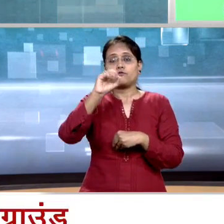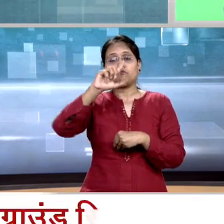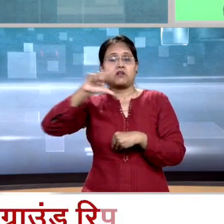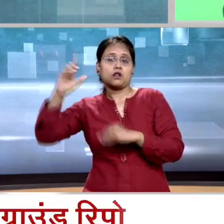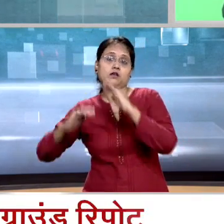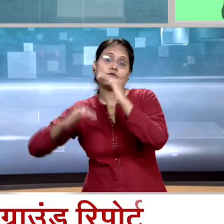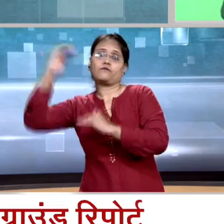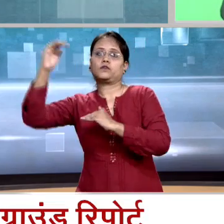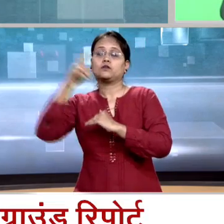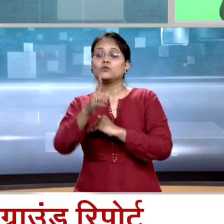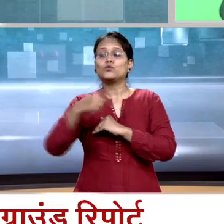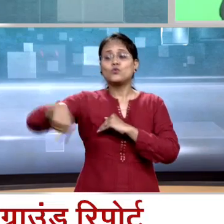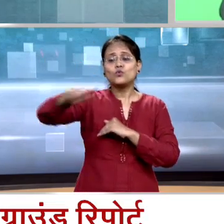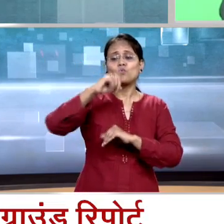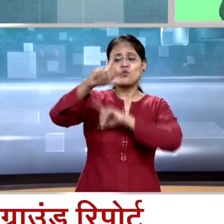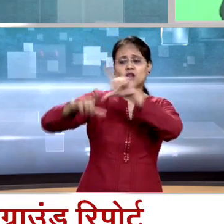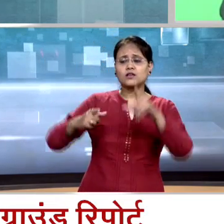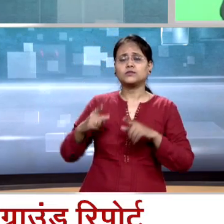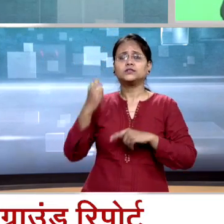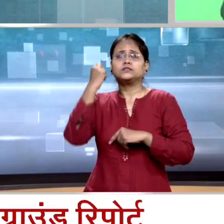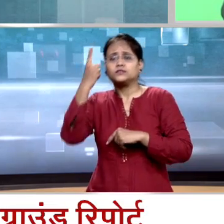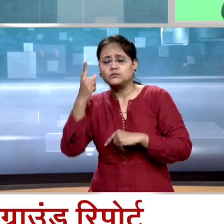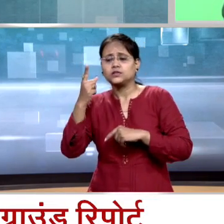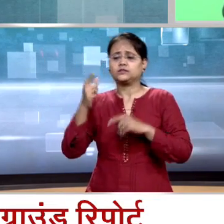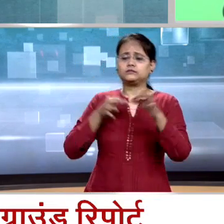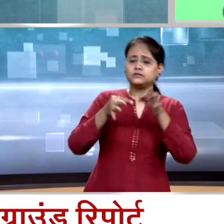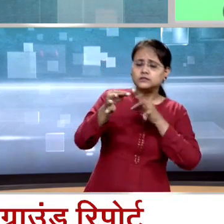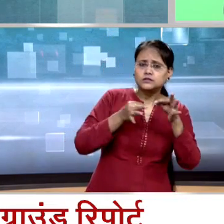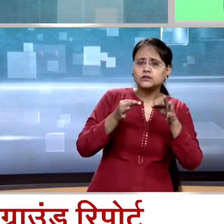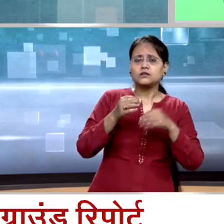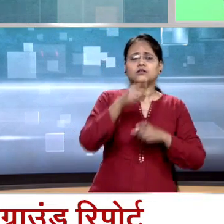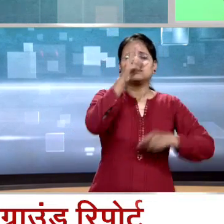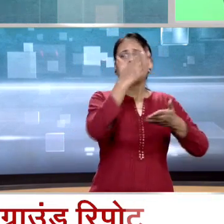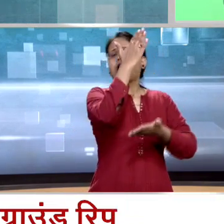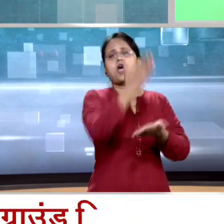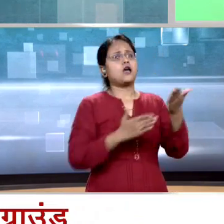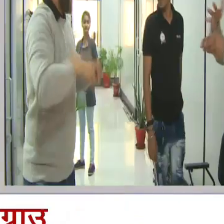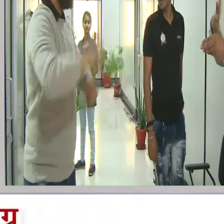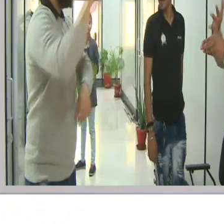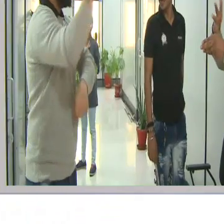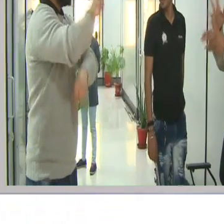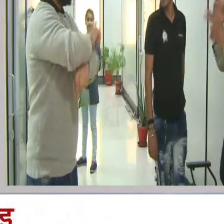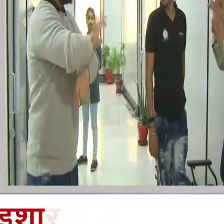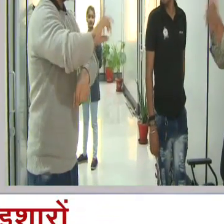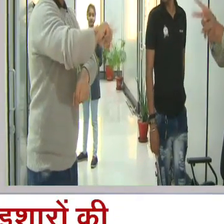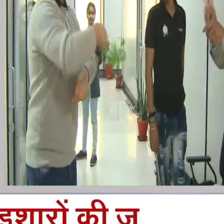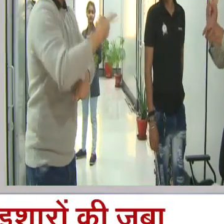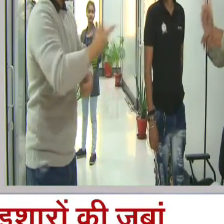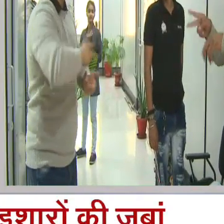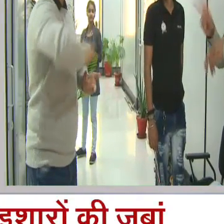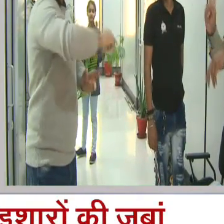उनकी भाषा को समझने और समझाने वालों की संख्या इसकी आधी भी नहीं है।